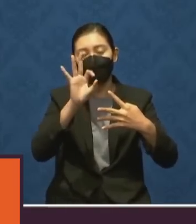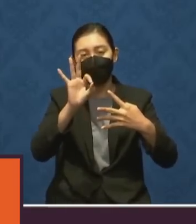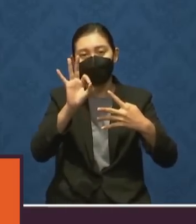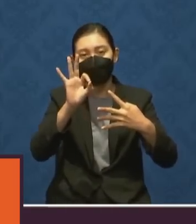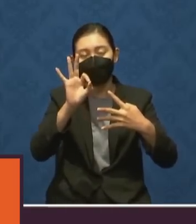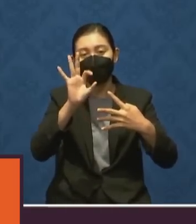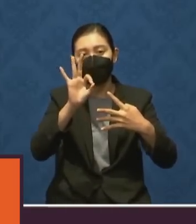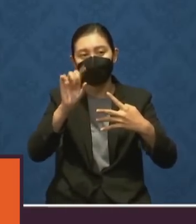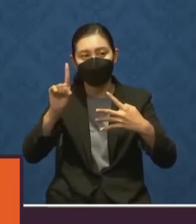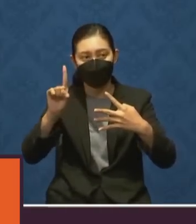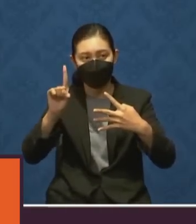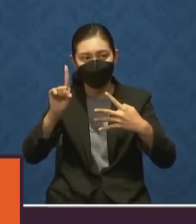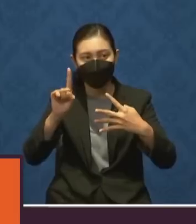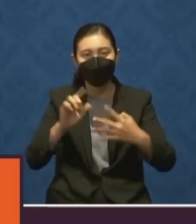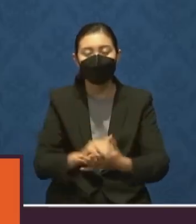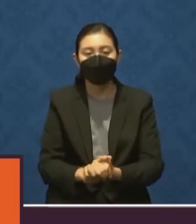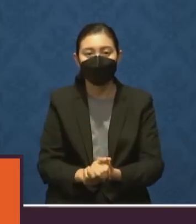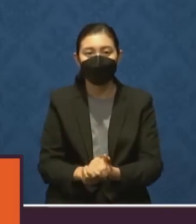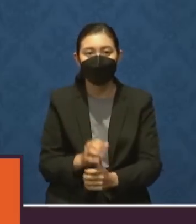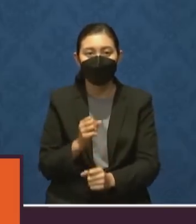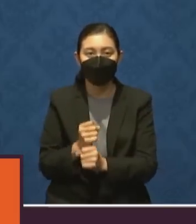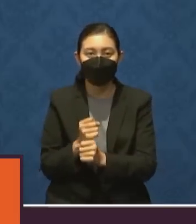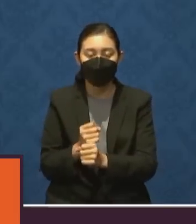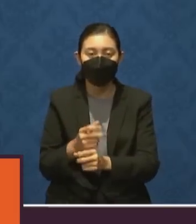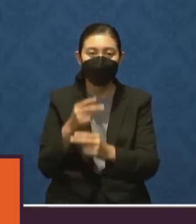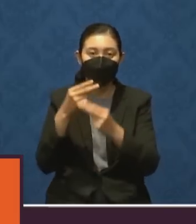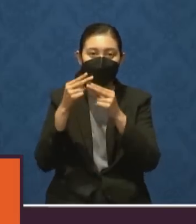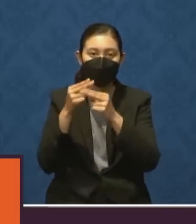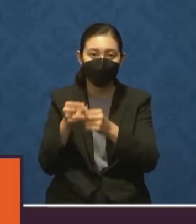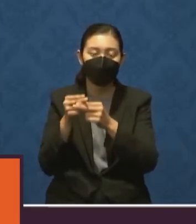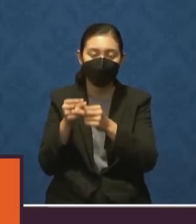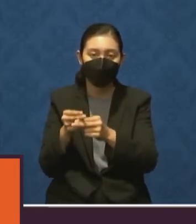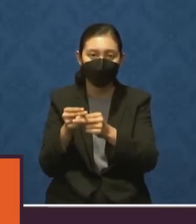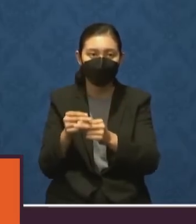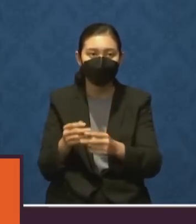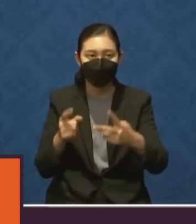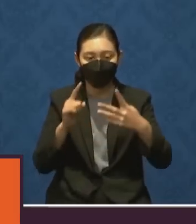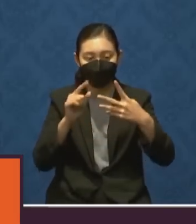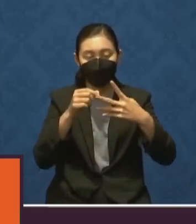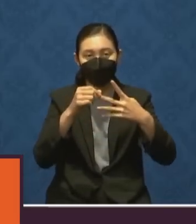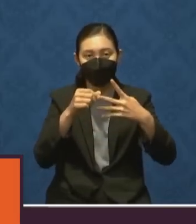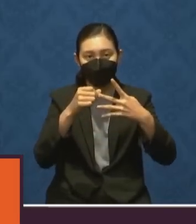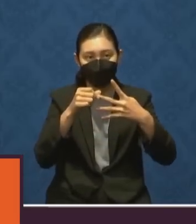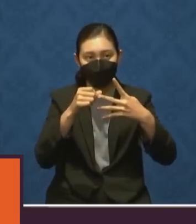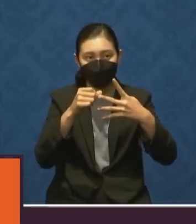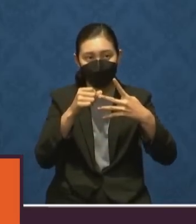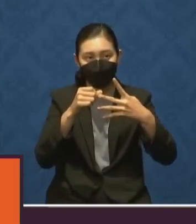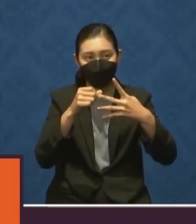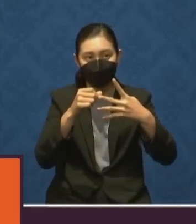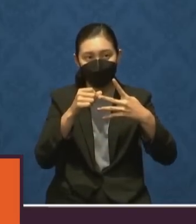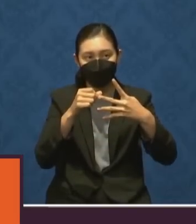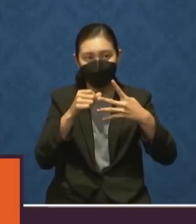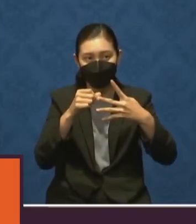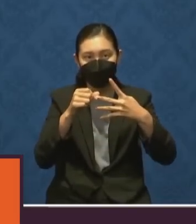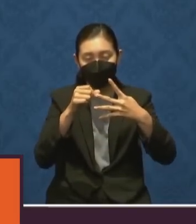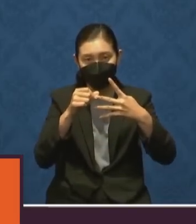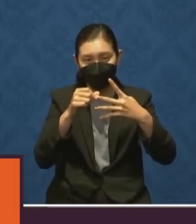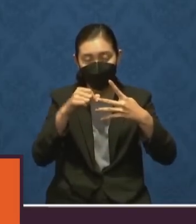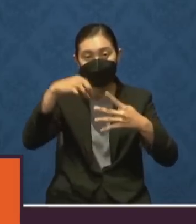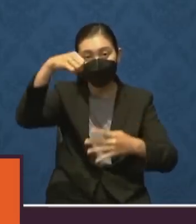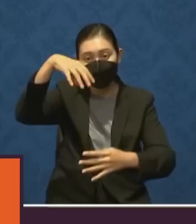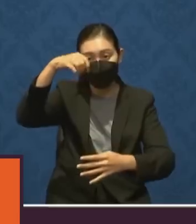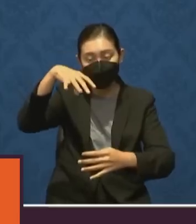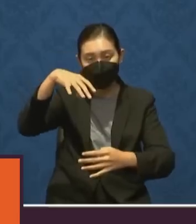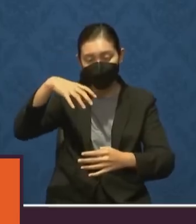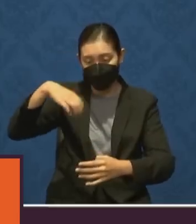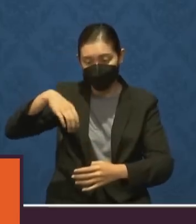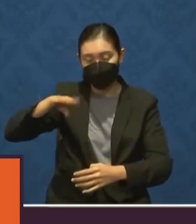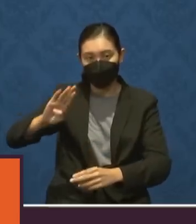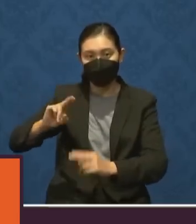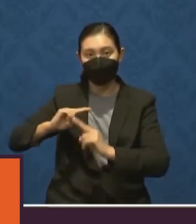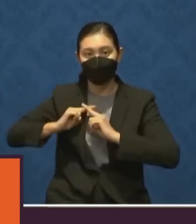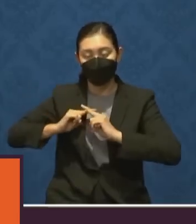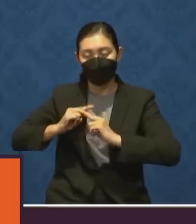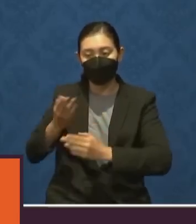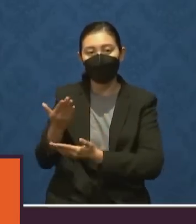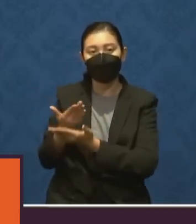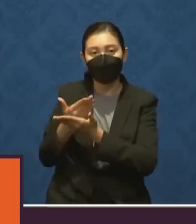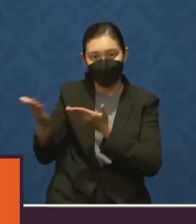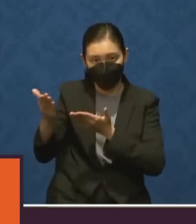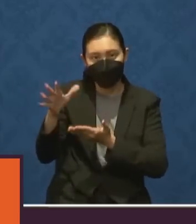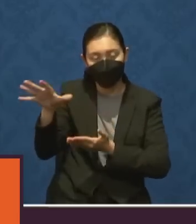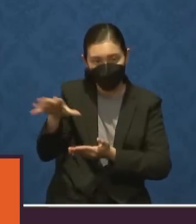บ